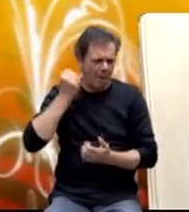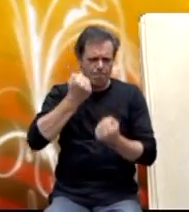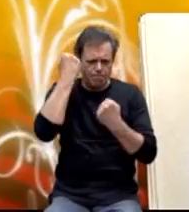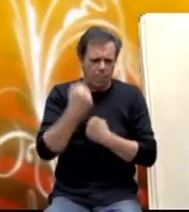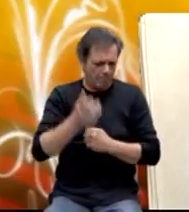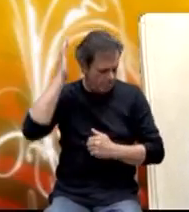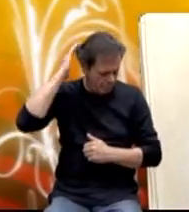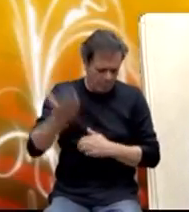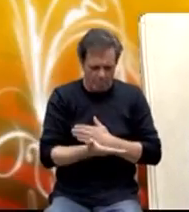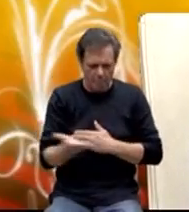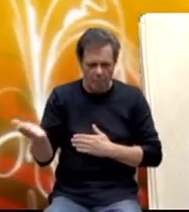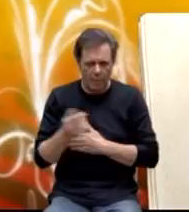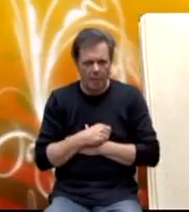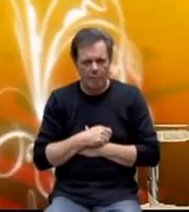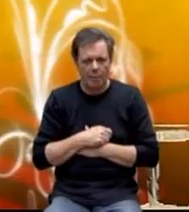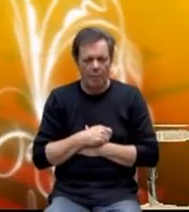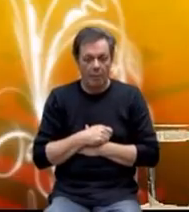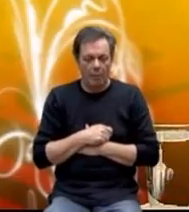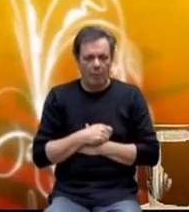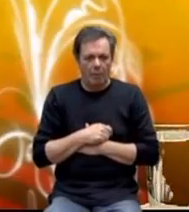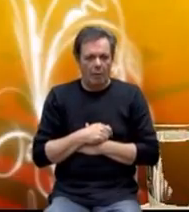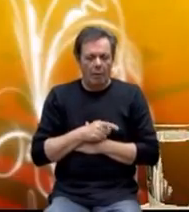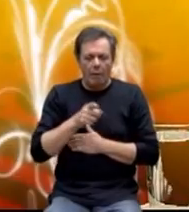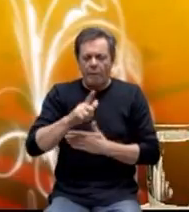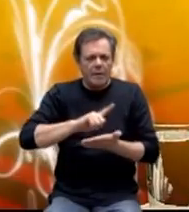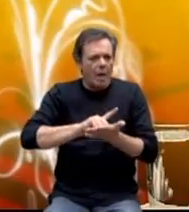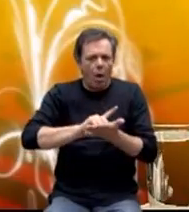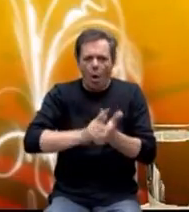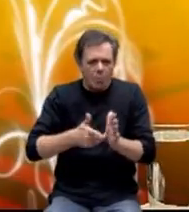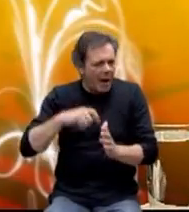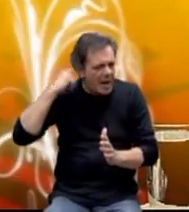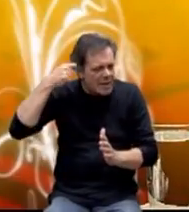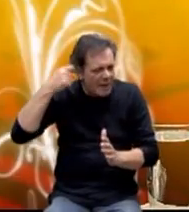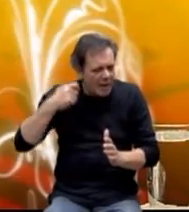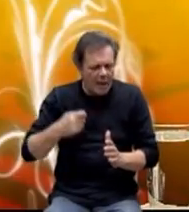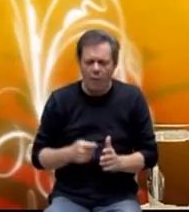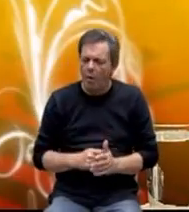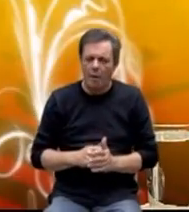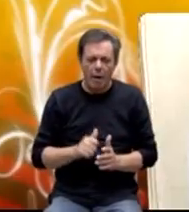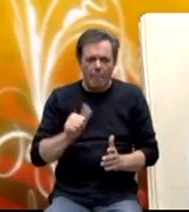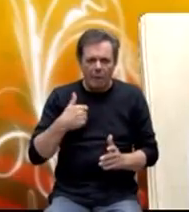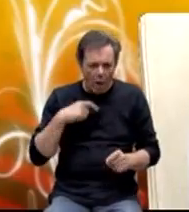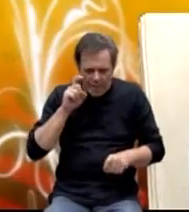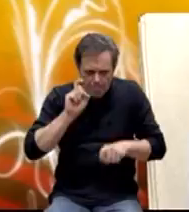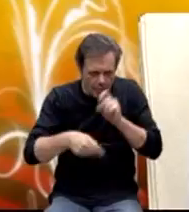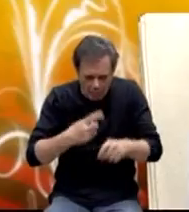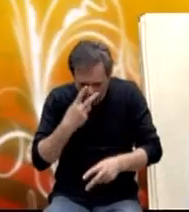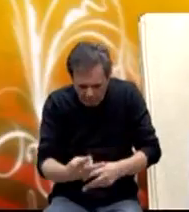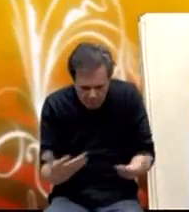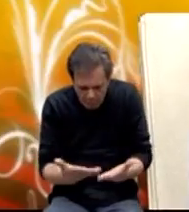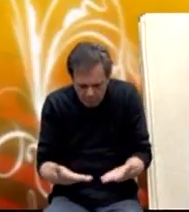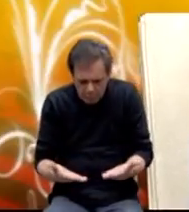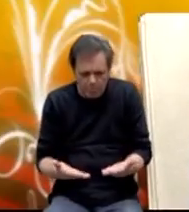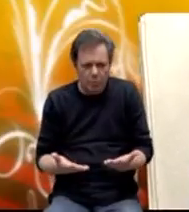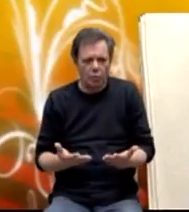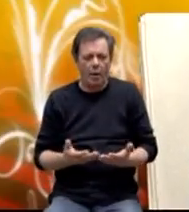I lupio glavom u pod. Uh-huh. Vi ste odmah nazvali 112? Ja sam prvo došla do njega